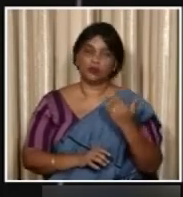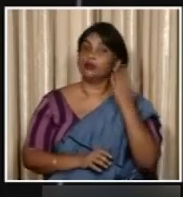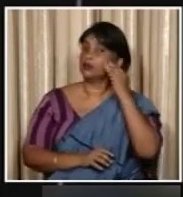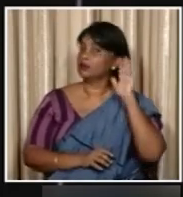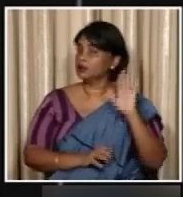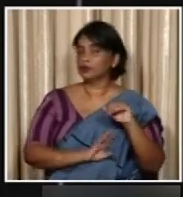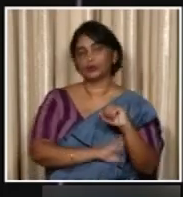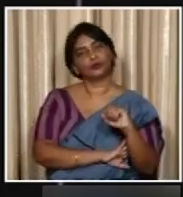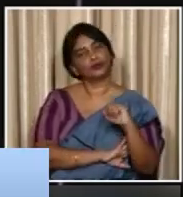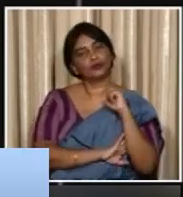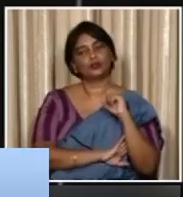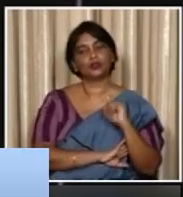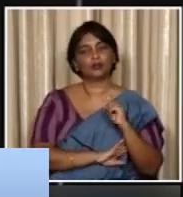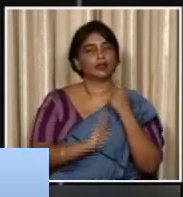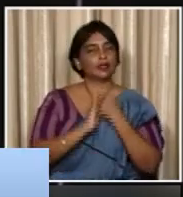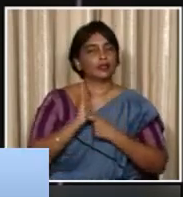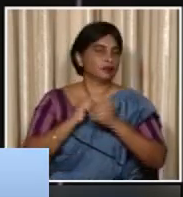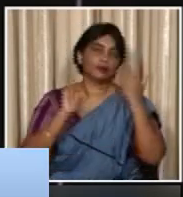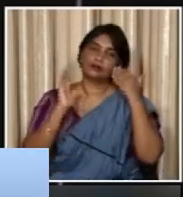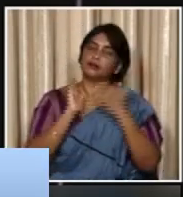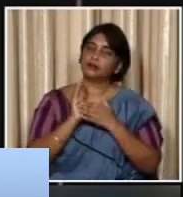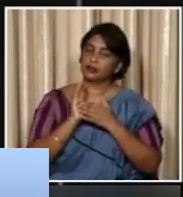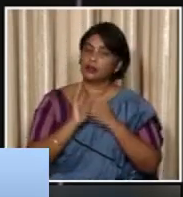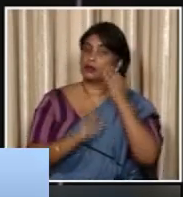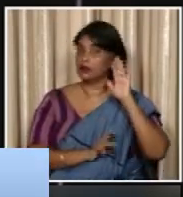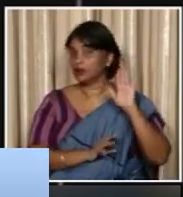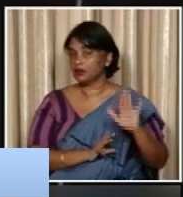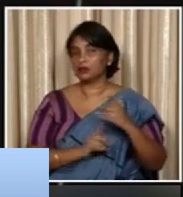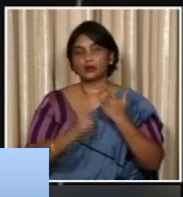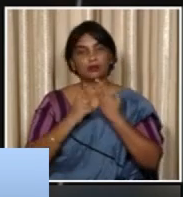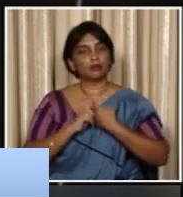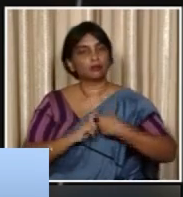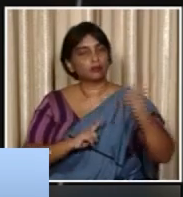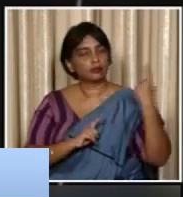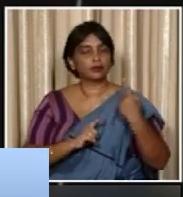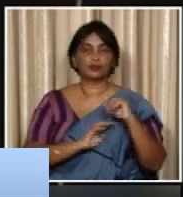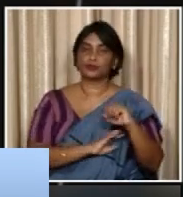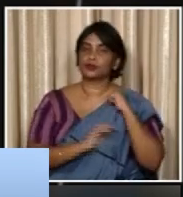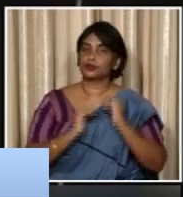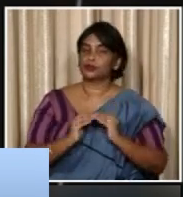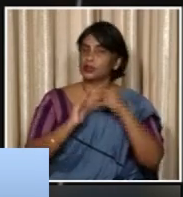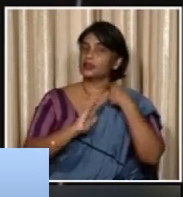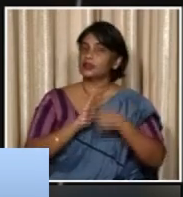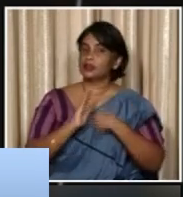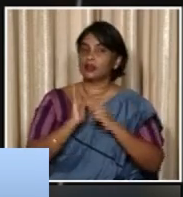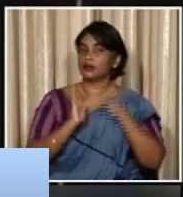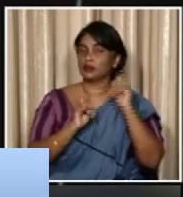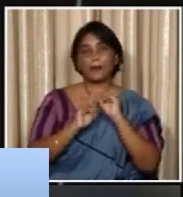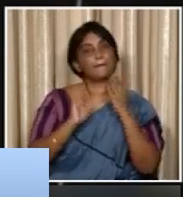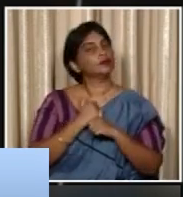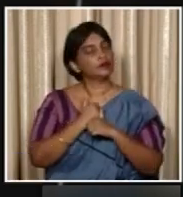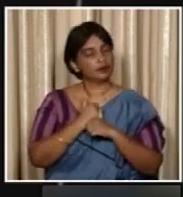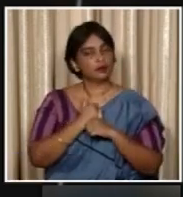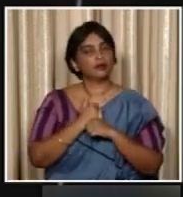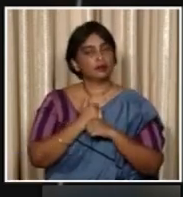කාන්තාව සය බලගැනීම සඳහා විධිවිධාන සැලසීම පිණිසද කාන්තාවන්ගේ අභිවෘද්ධිය හා සය බලගැනීම පිළිබඳ ශ්‍රී ලංකා ජාතික ප්‍රතිපත්තිය සකස්